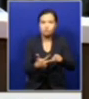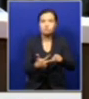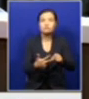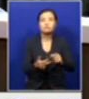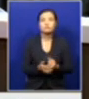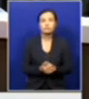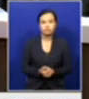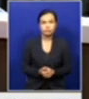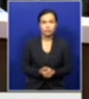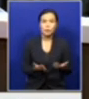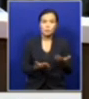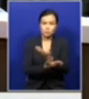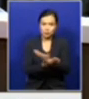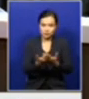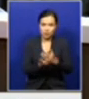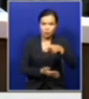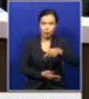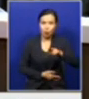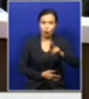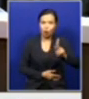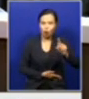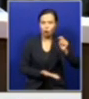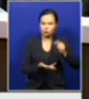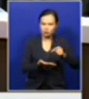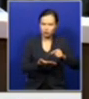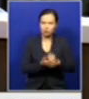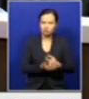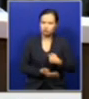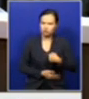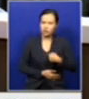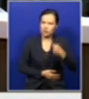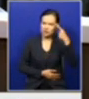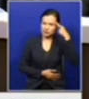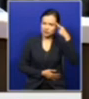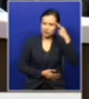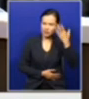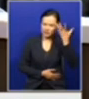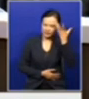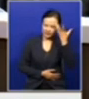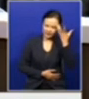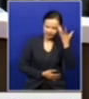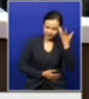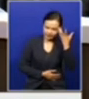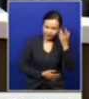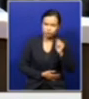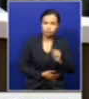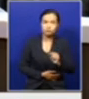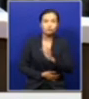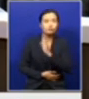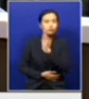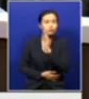ำให้การพิจารณาพรก.ฉบับนี้ดิฉันต้องกราบเรียนว่ามีความหนักใจเป็นอย่างมากค่ะถ้า